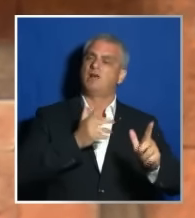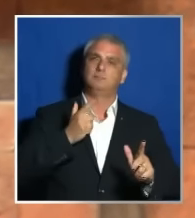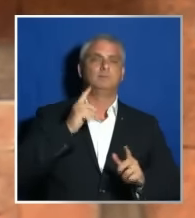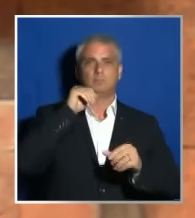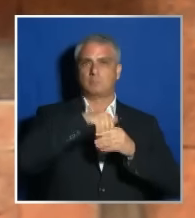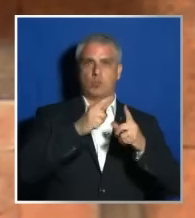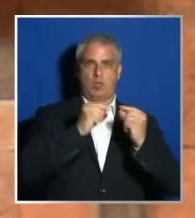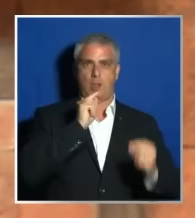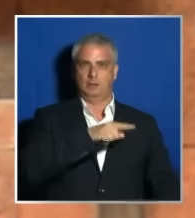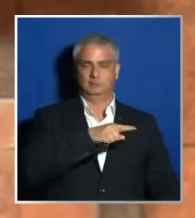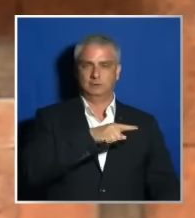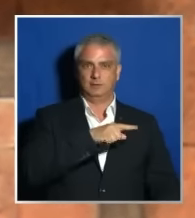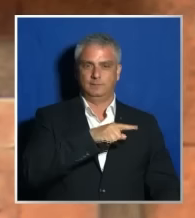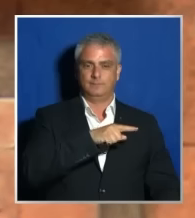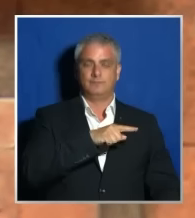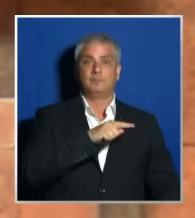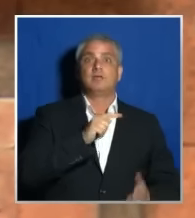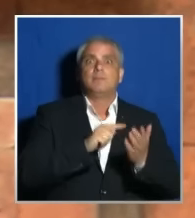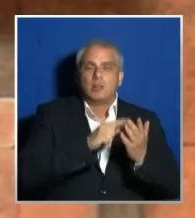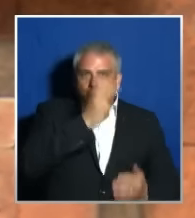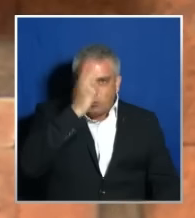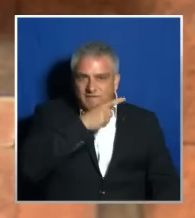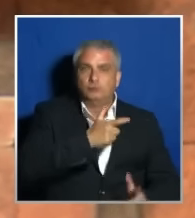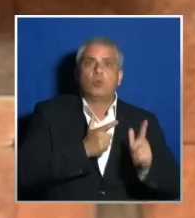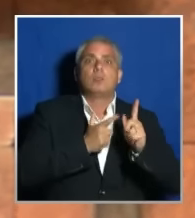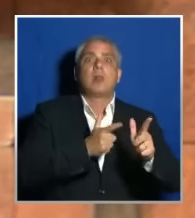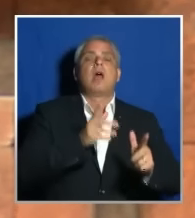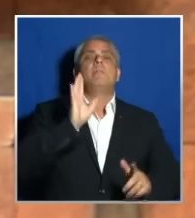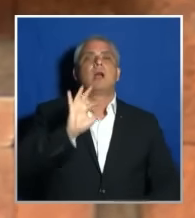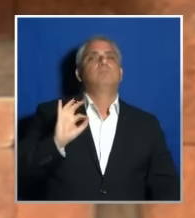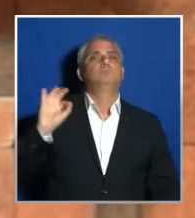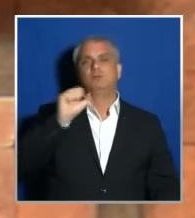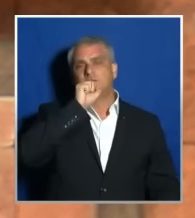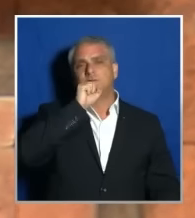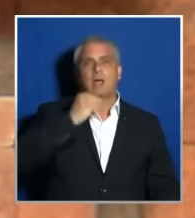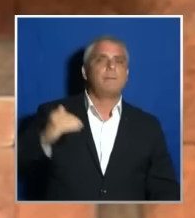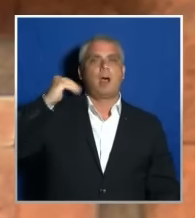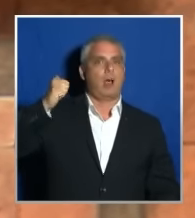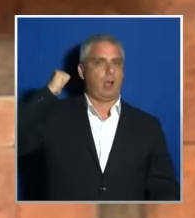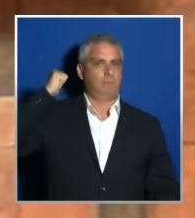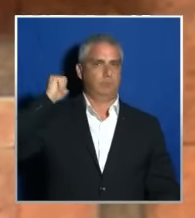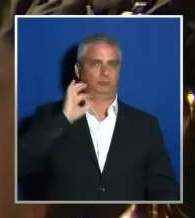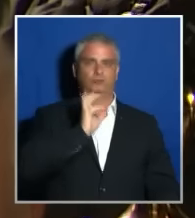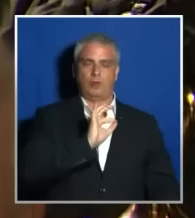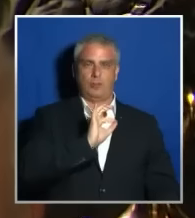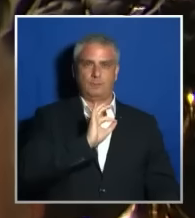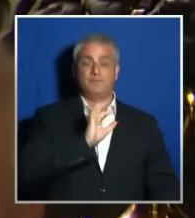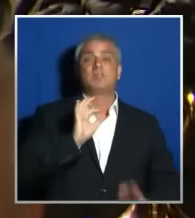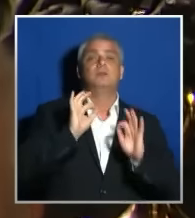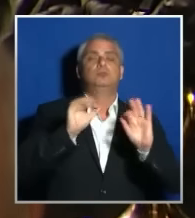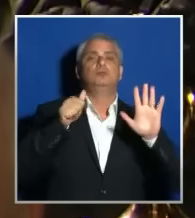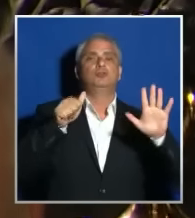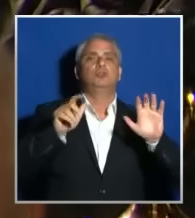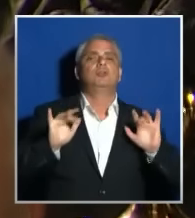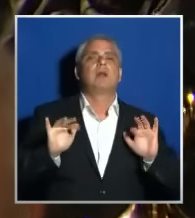למלחמה בעזה, כי הבין שהוא נלחם גם עבור הסבא רבא שלו ועבור